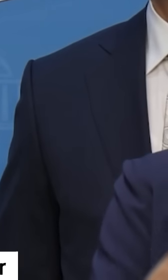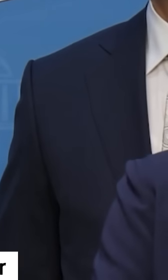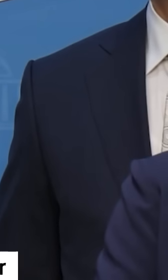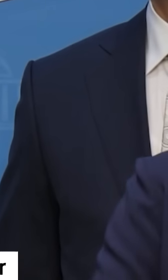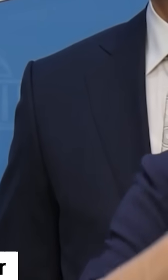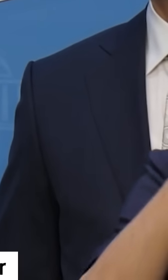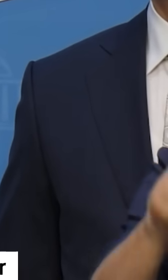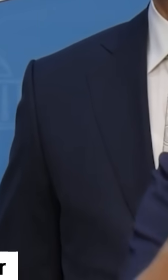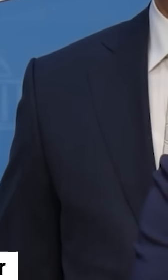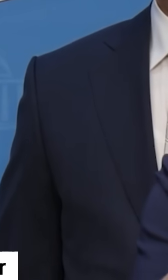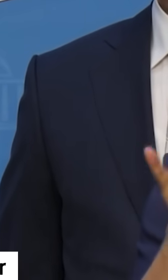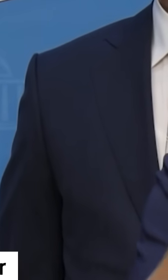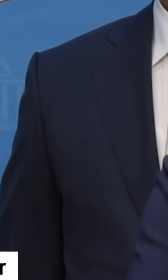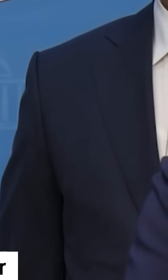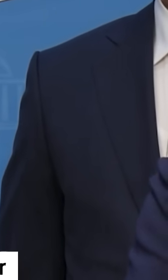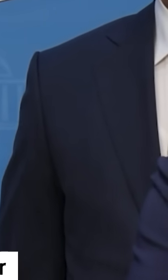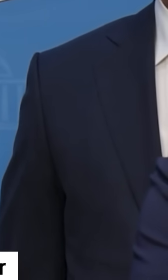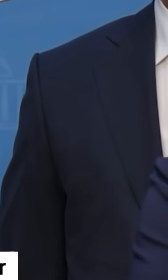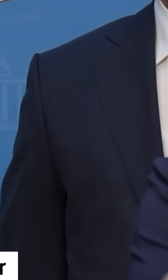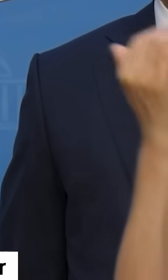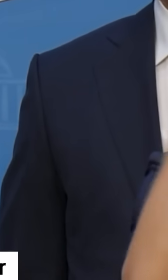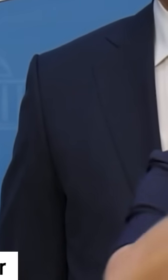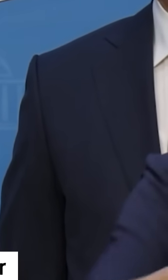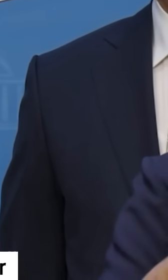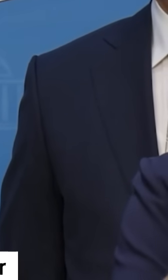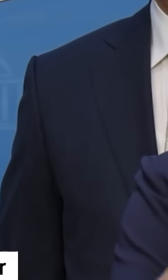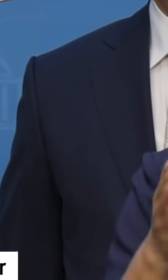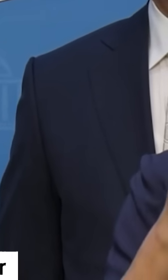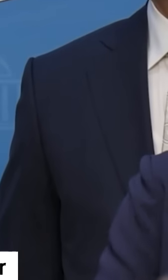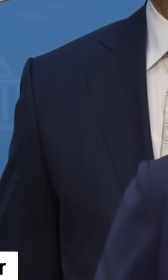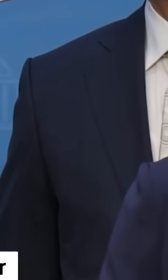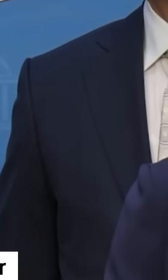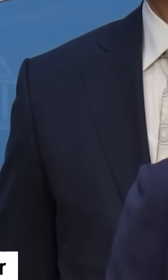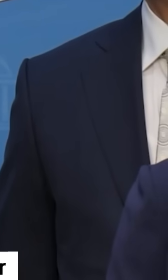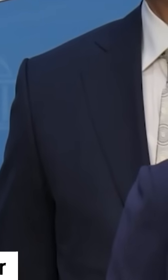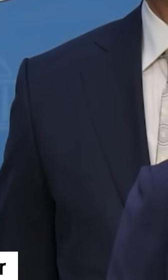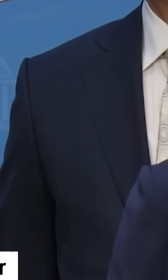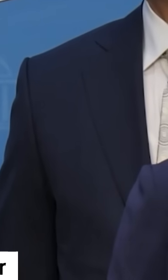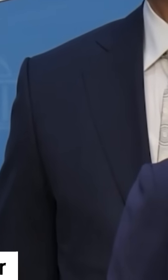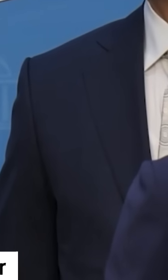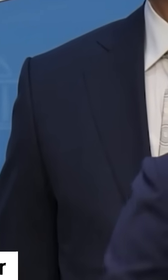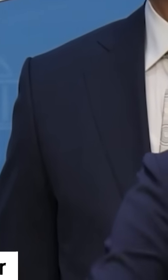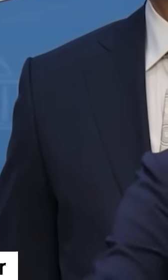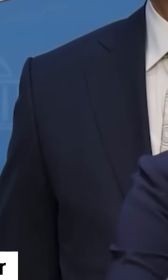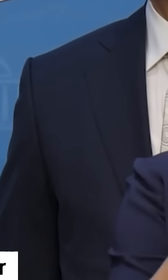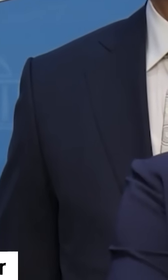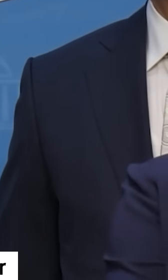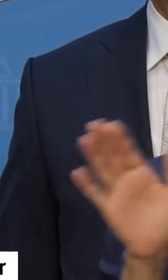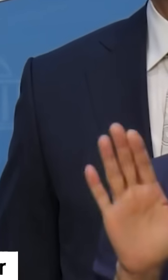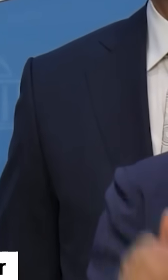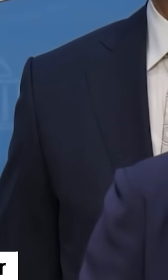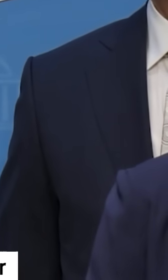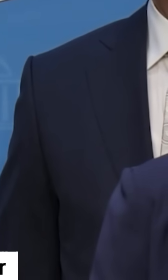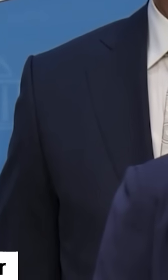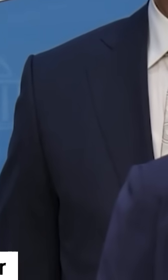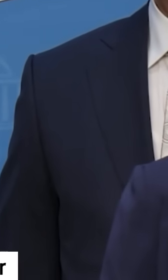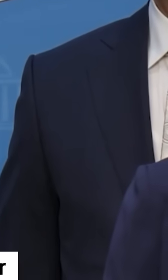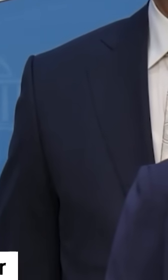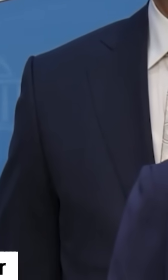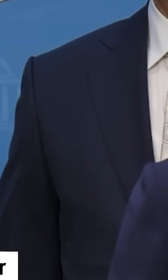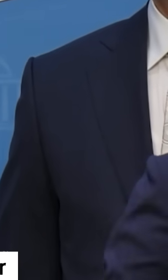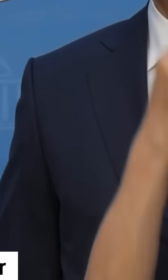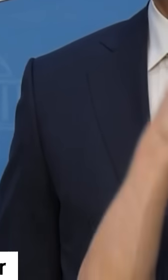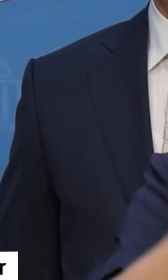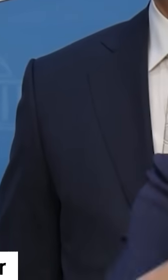외식업 종사자 지원 대책을 마련해 주시기 바랍니다. 다른 지원을 바라는 것이 아닙니다.